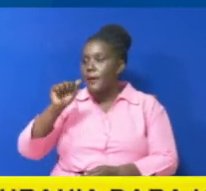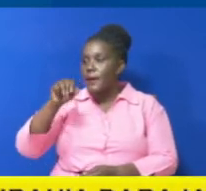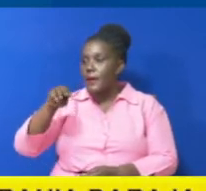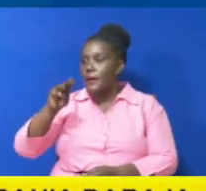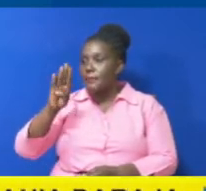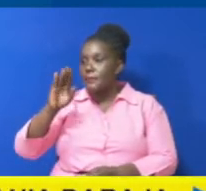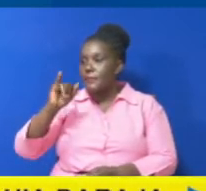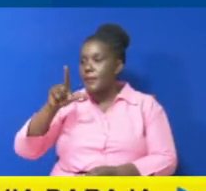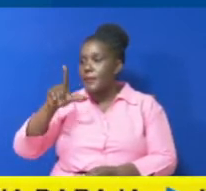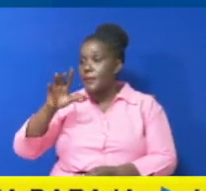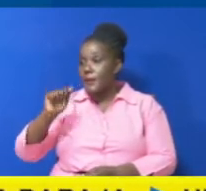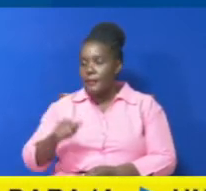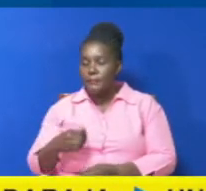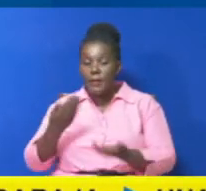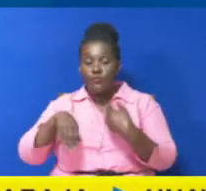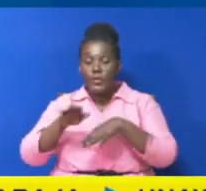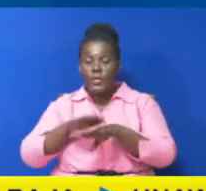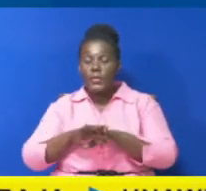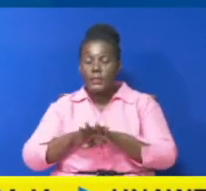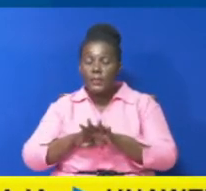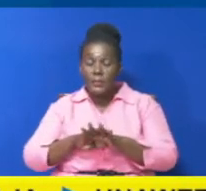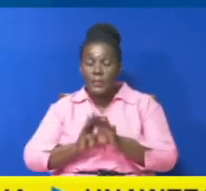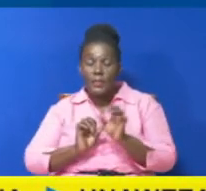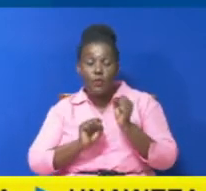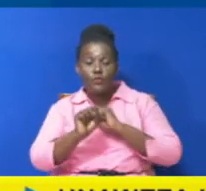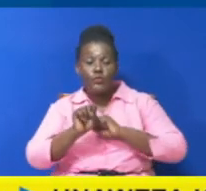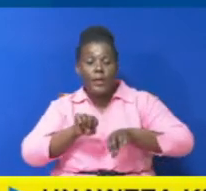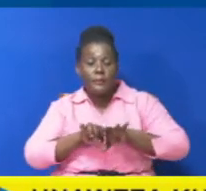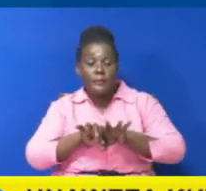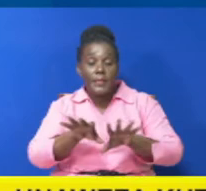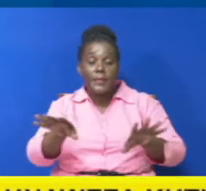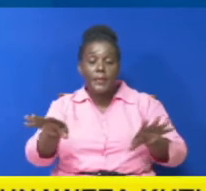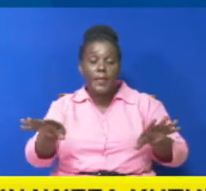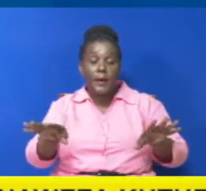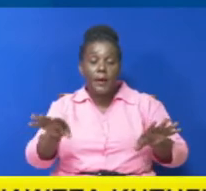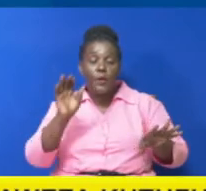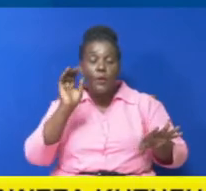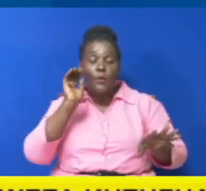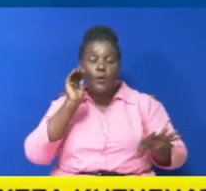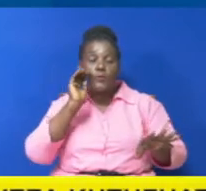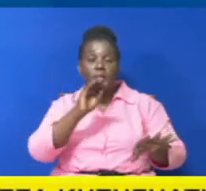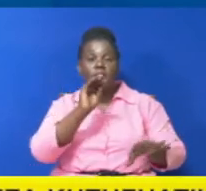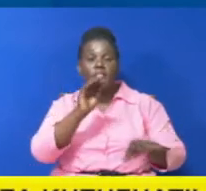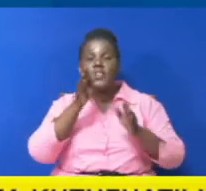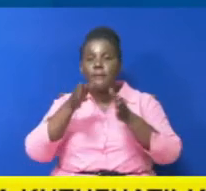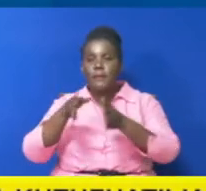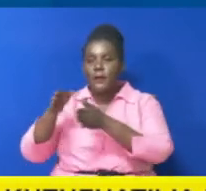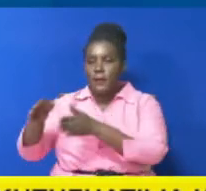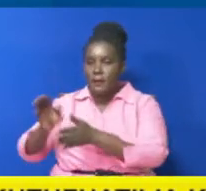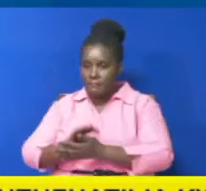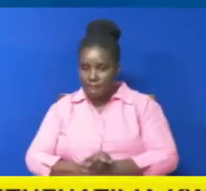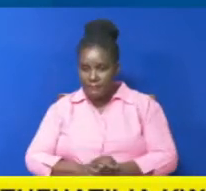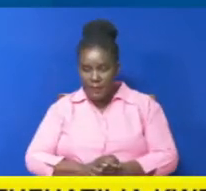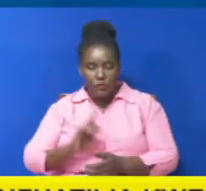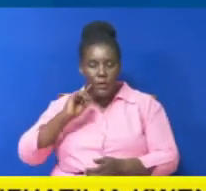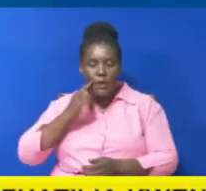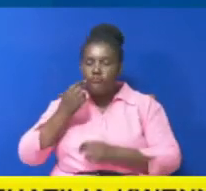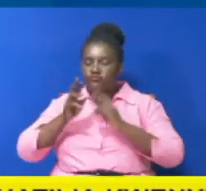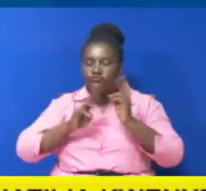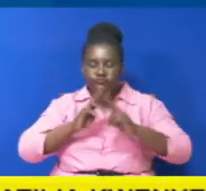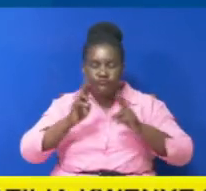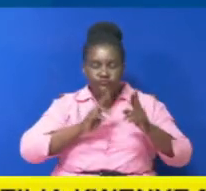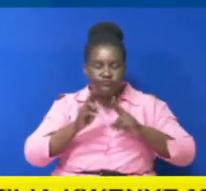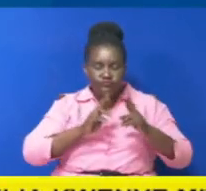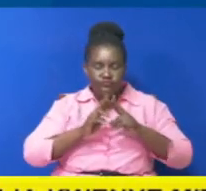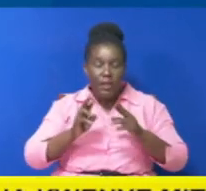wa mtandao wa kuzuia usafirishaji haramu wa binadamu. Tunazungumzia kuhusiana na mapambano dhidi ya